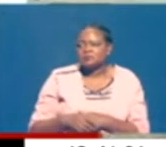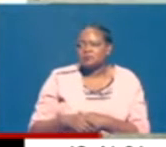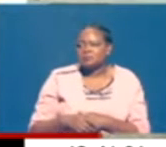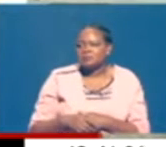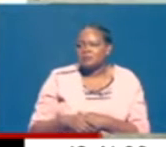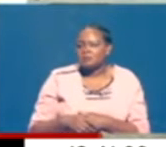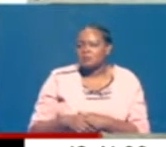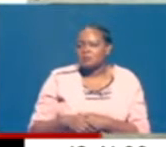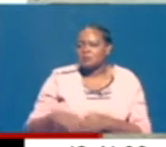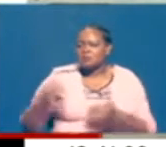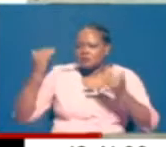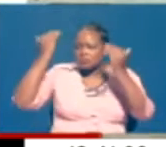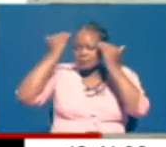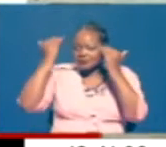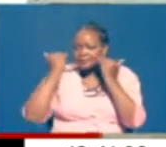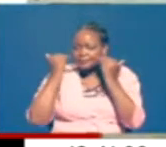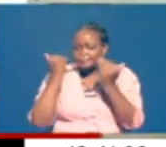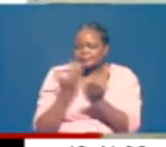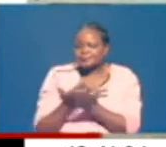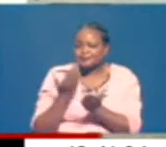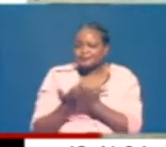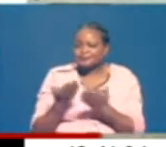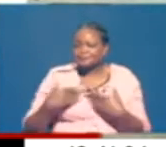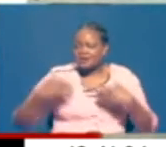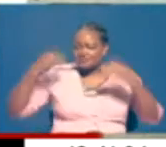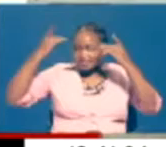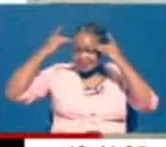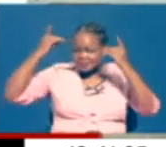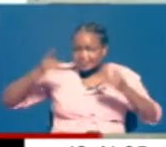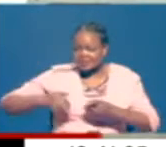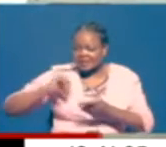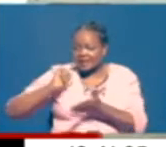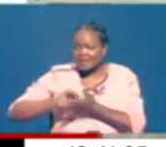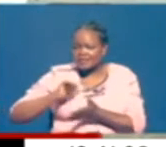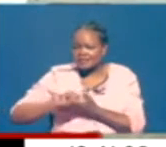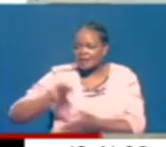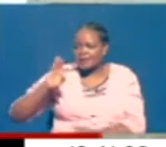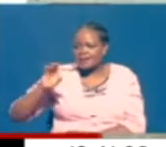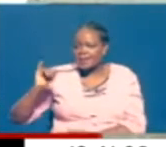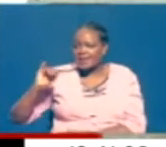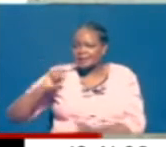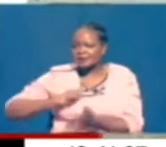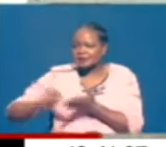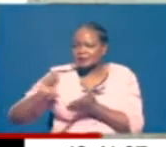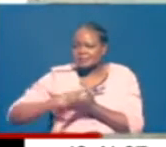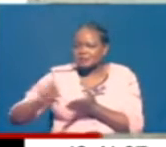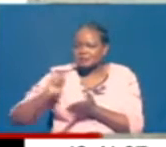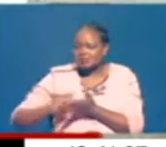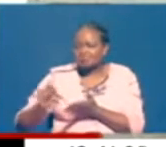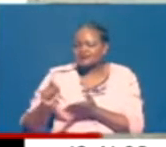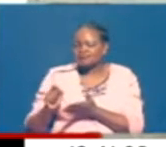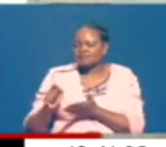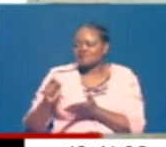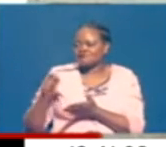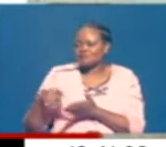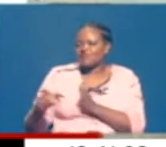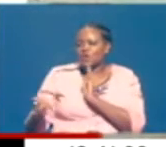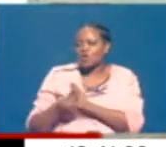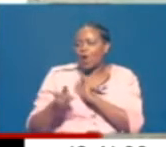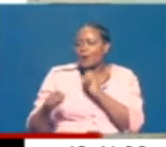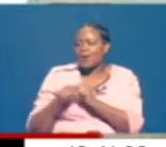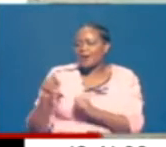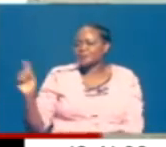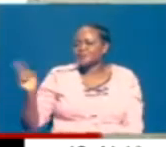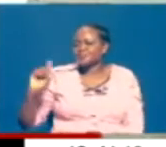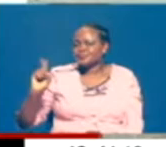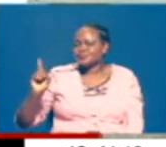Court of Appeal imeamua kwamba BBI Secretariat haikuwa unlawful, na hiyo ni